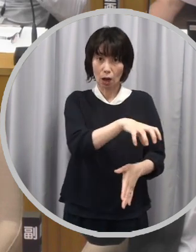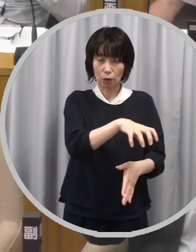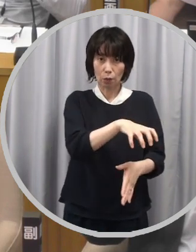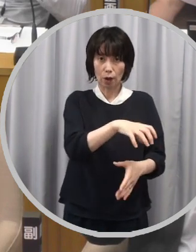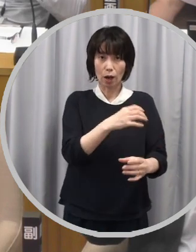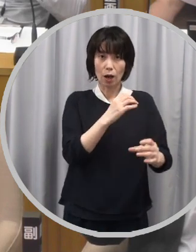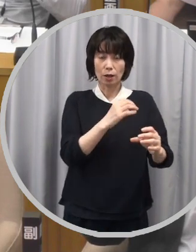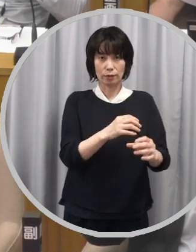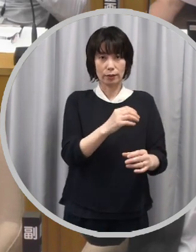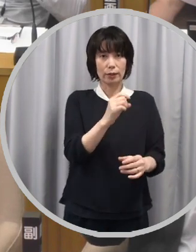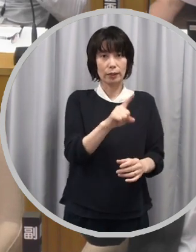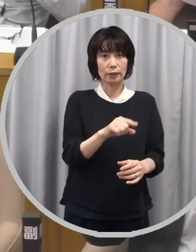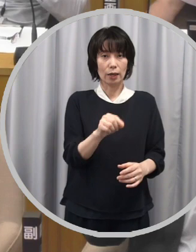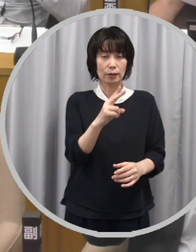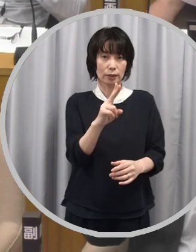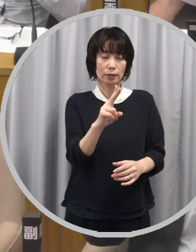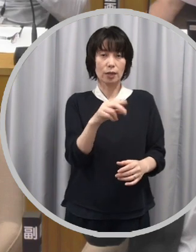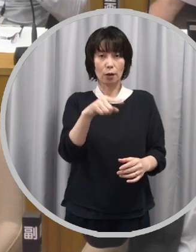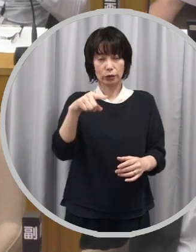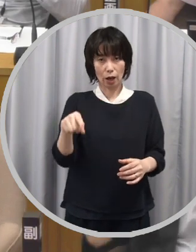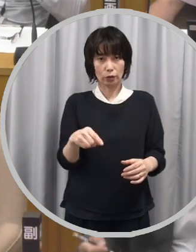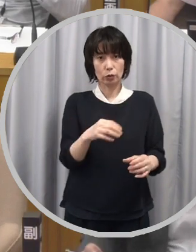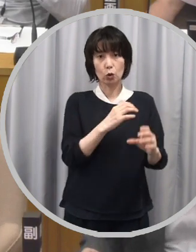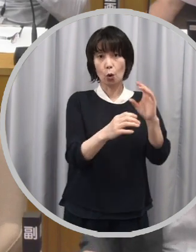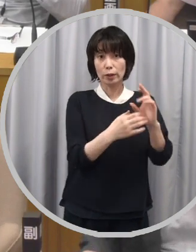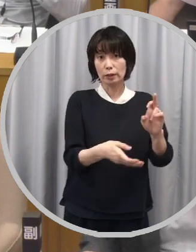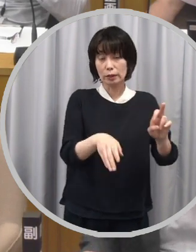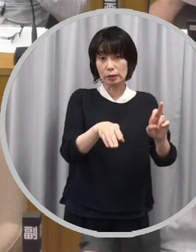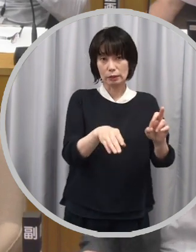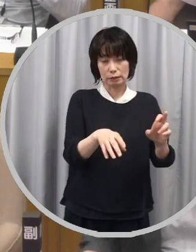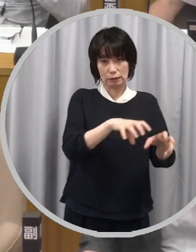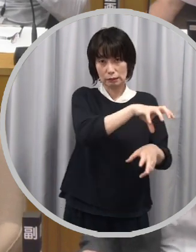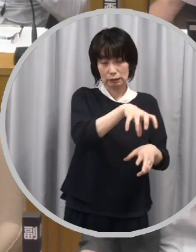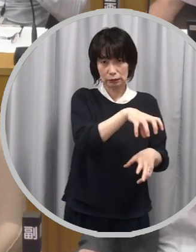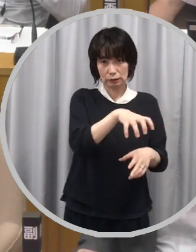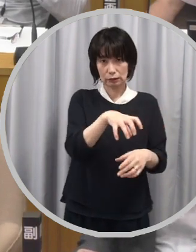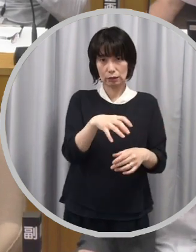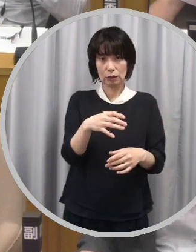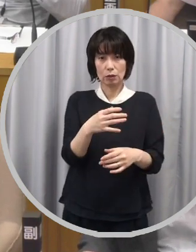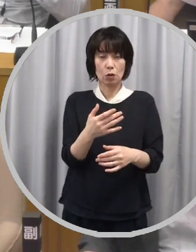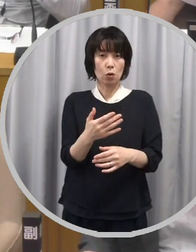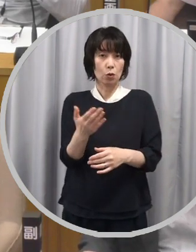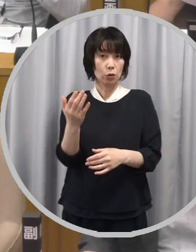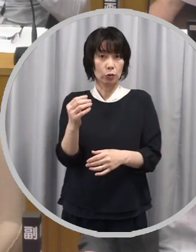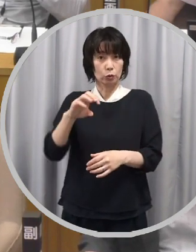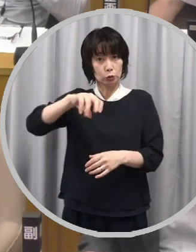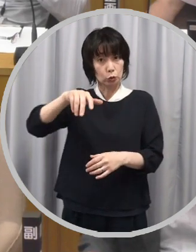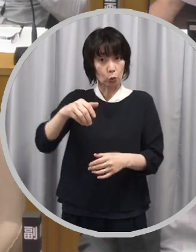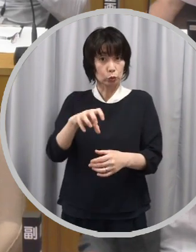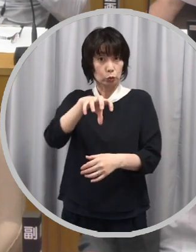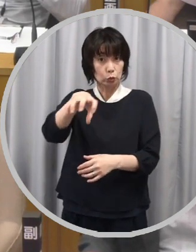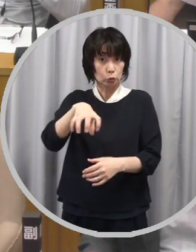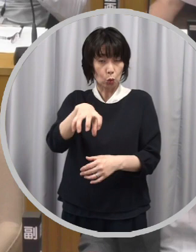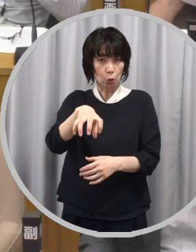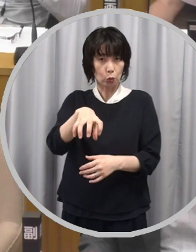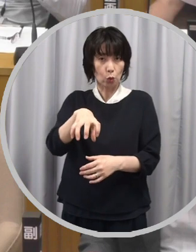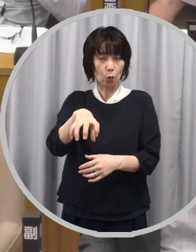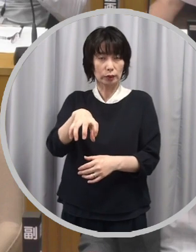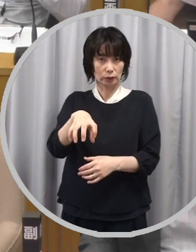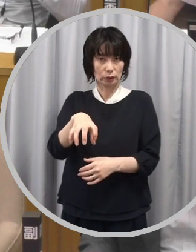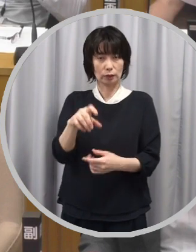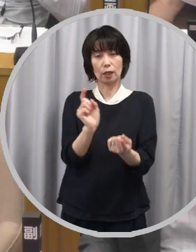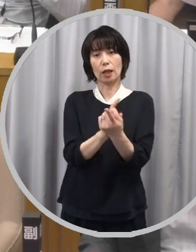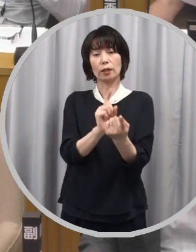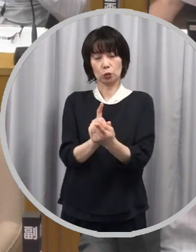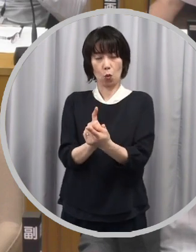ュニティセンター用地および旧緑園台浄水場用地を対象としております。次に今